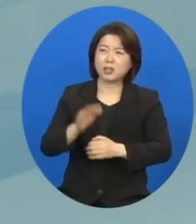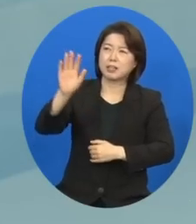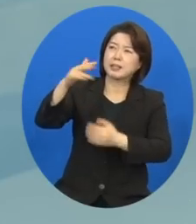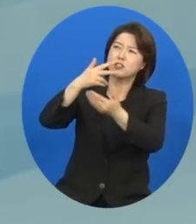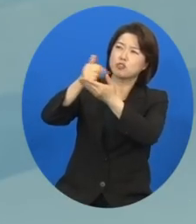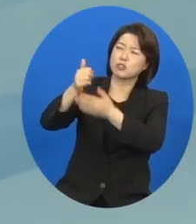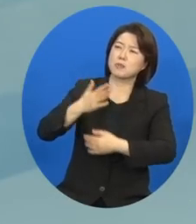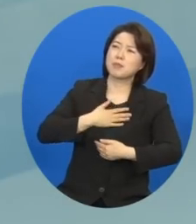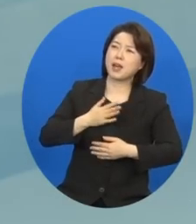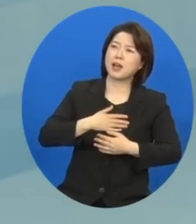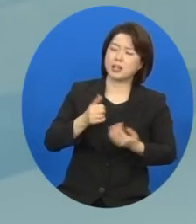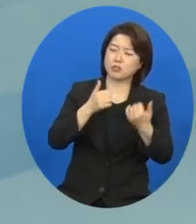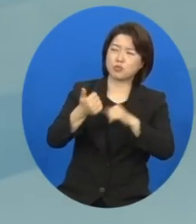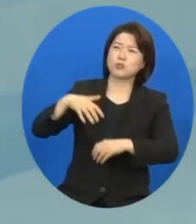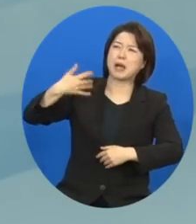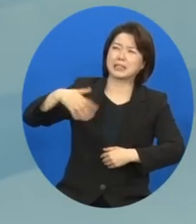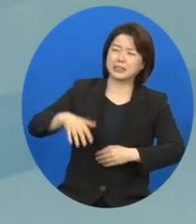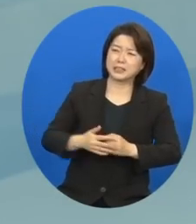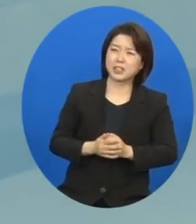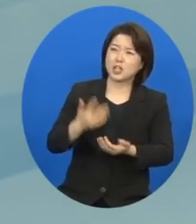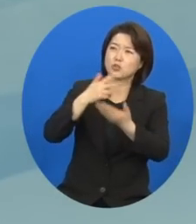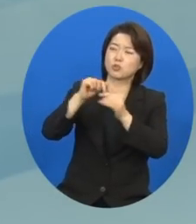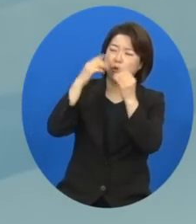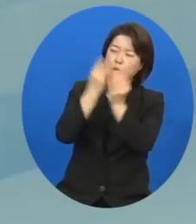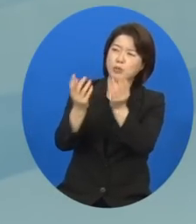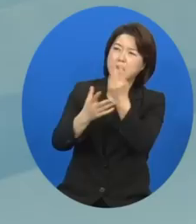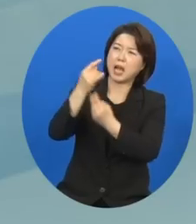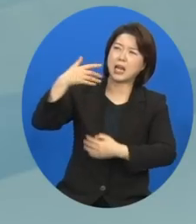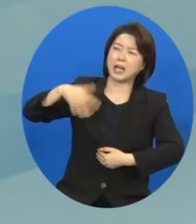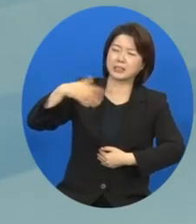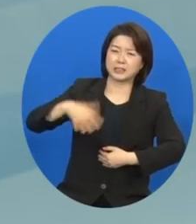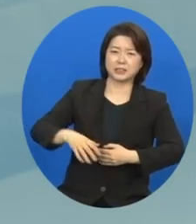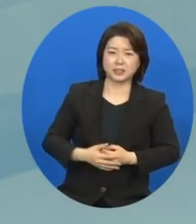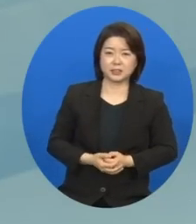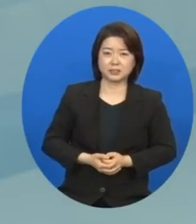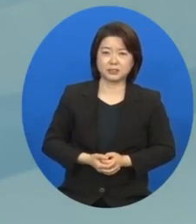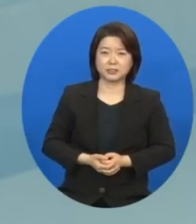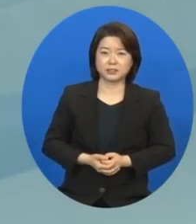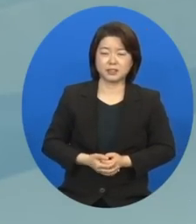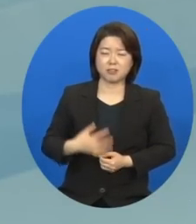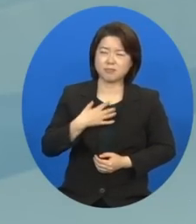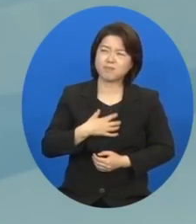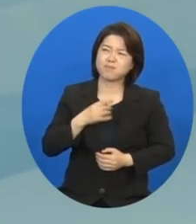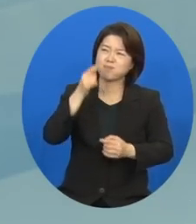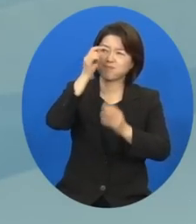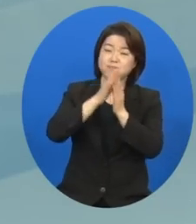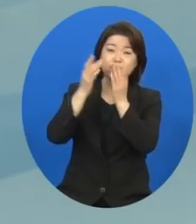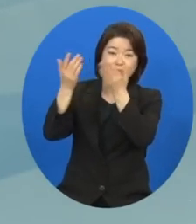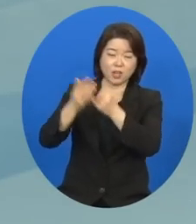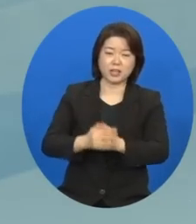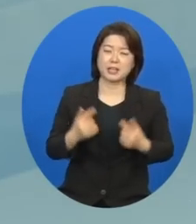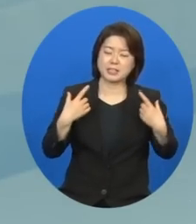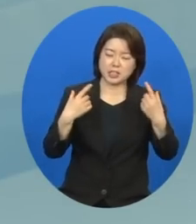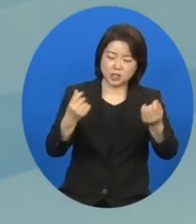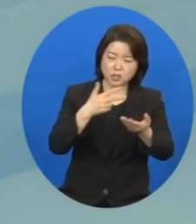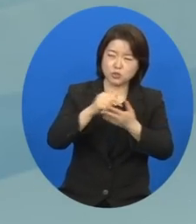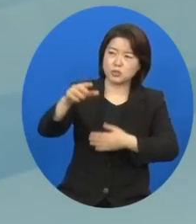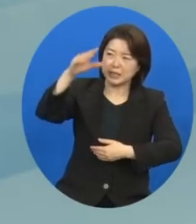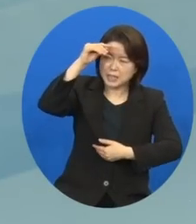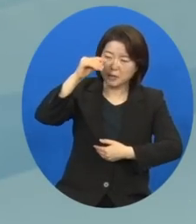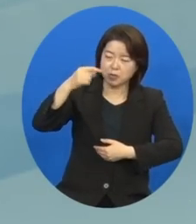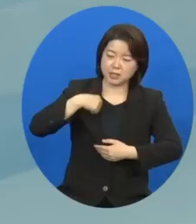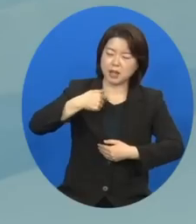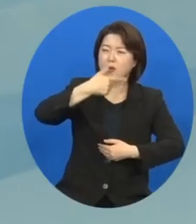저는 아직 죽지 못하고 주님과 온전히 하나 되지 못한 것 같습니다. 여전히 주님을 닮기에는 부족한